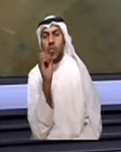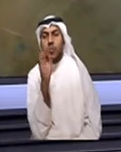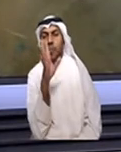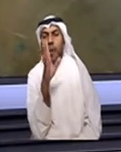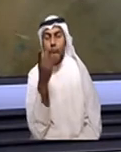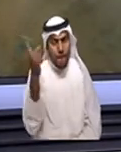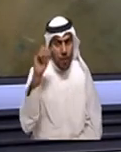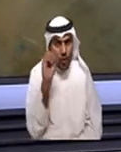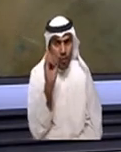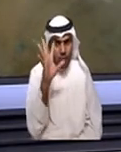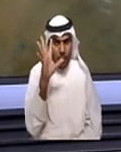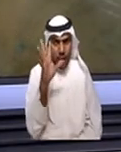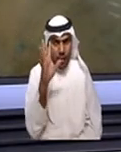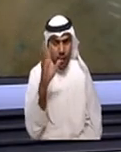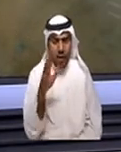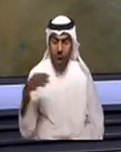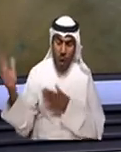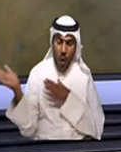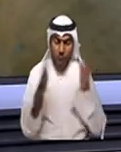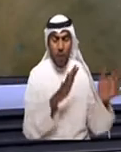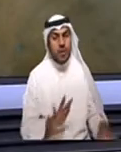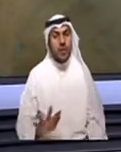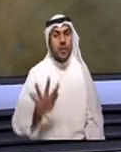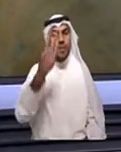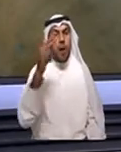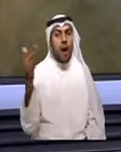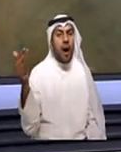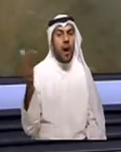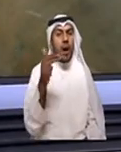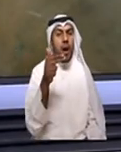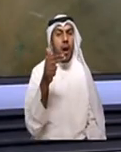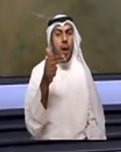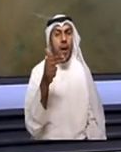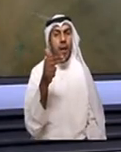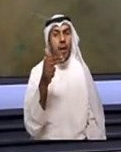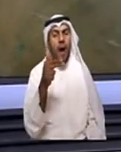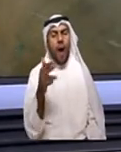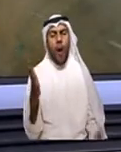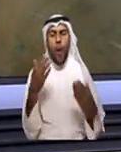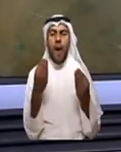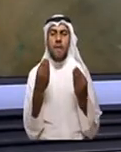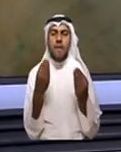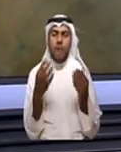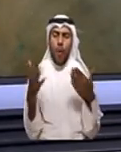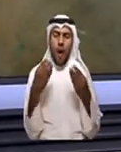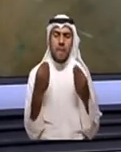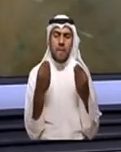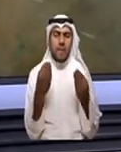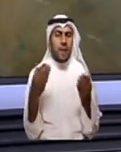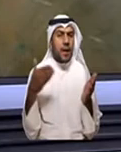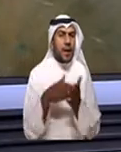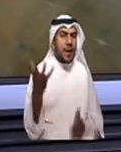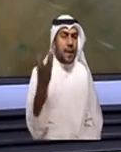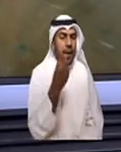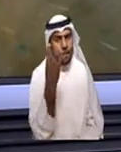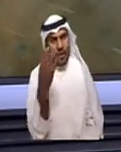من نهار يوم الغد. استمرار في الرياح الشمالية الغربية في أول ساعة النهار راح تكون رياح خفيفة لو معتدلة، متوقع تراوح سرعة الرياح ما